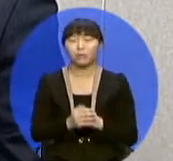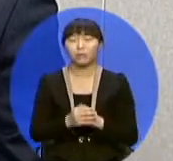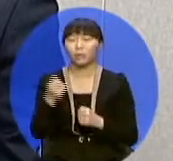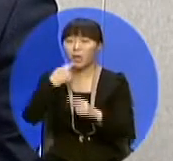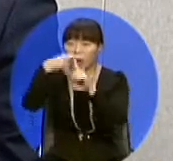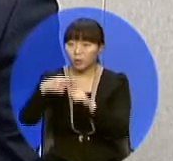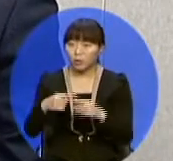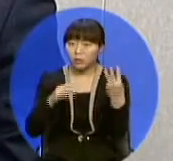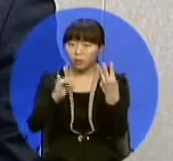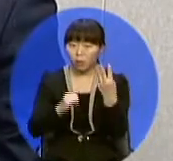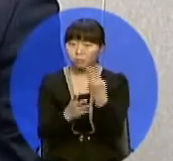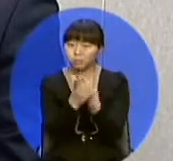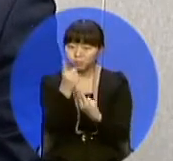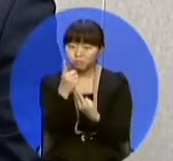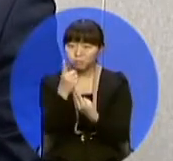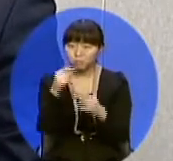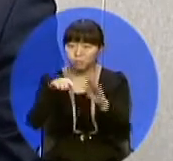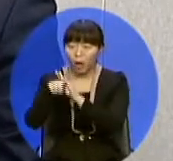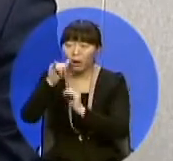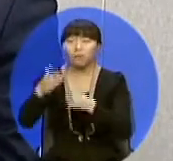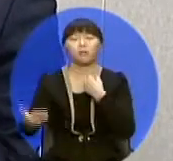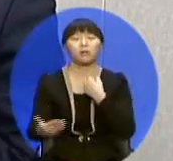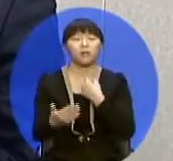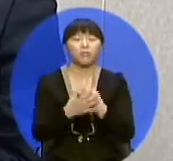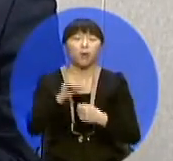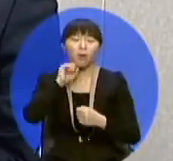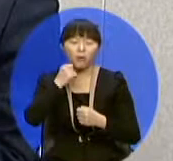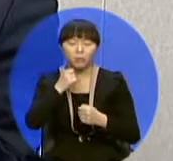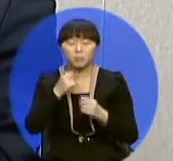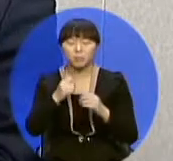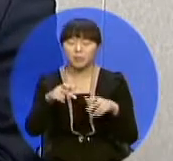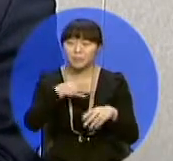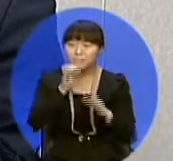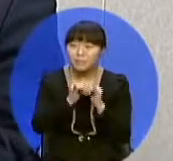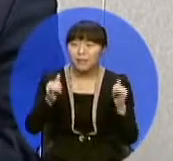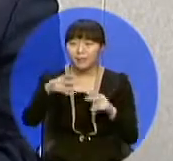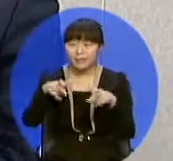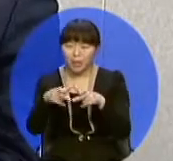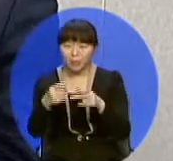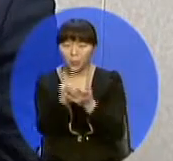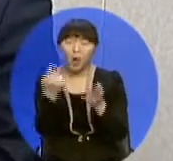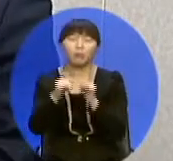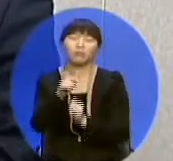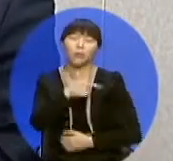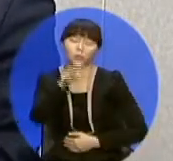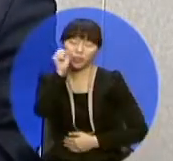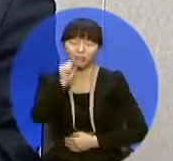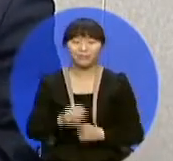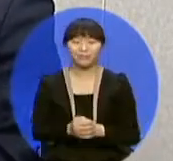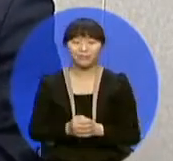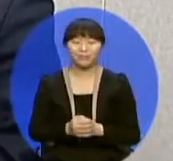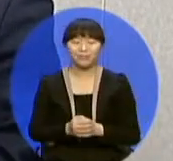또 간호사 세 분이 한조가 돼서 방문을 하기 때문에 어르신들이나 또 장애인분들이나 소외계층들이 너무 좋아합니다. 네.